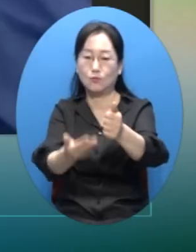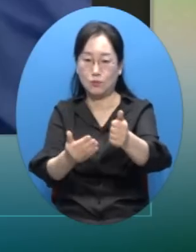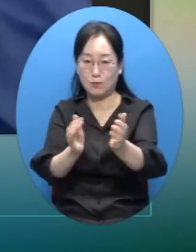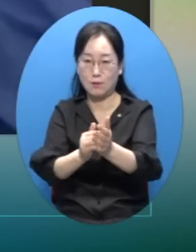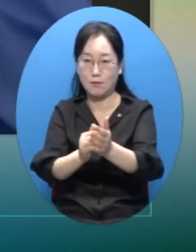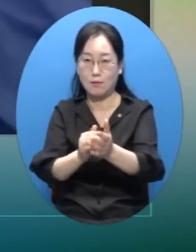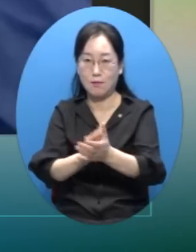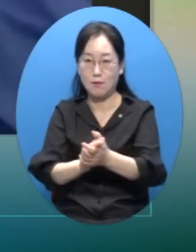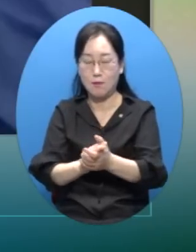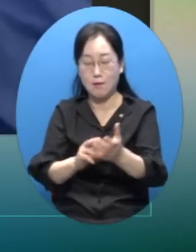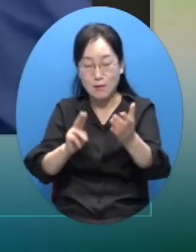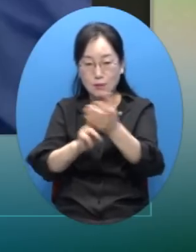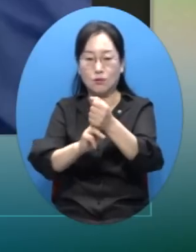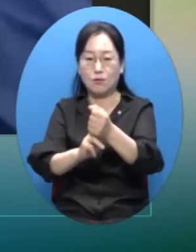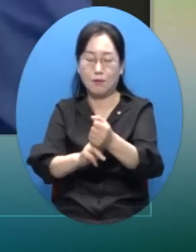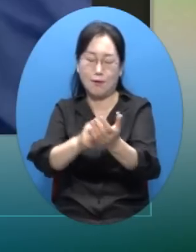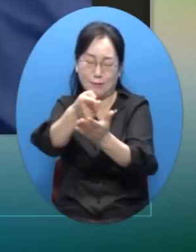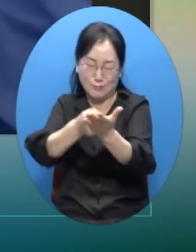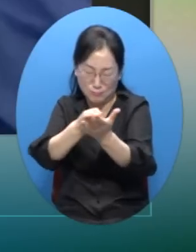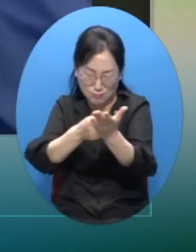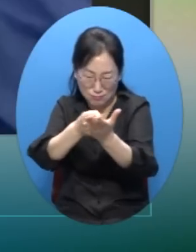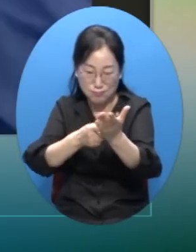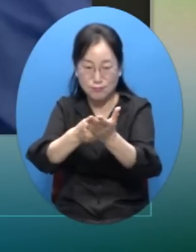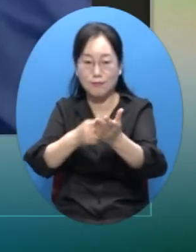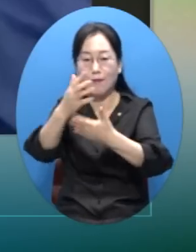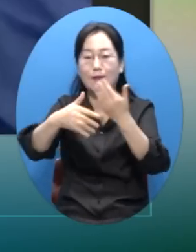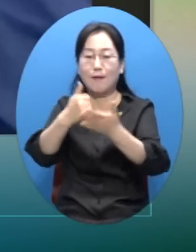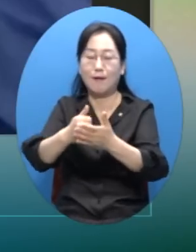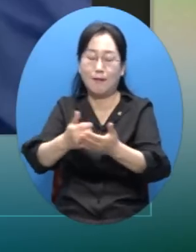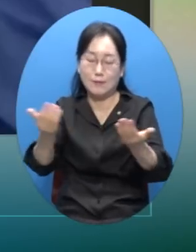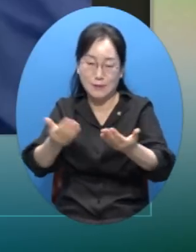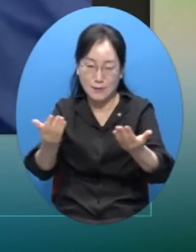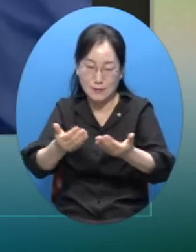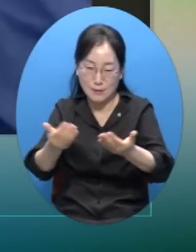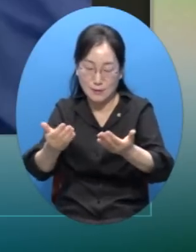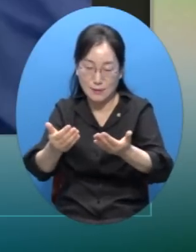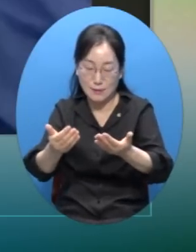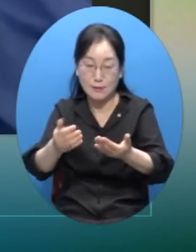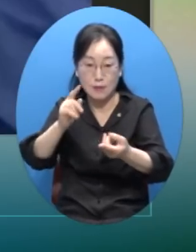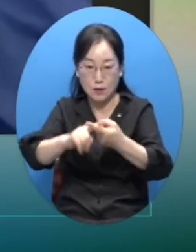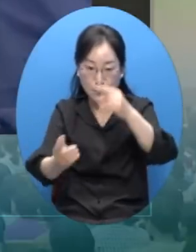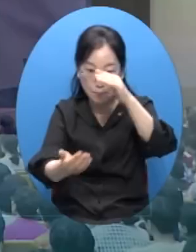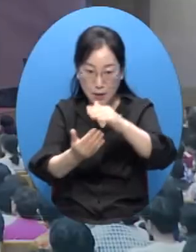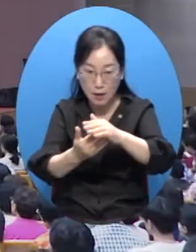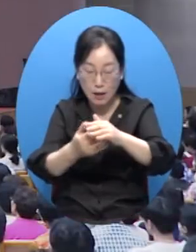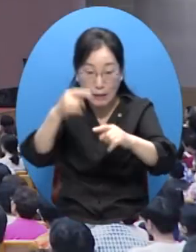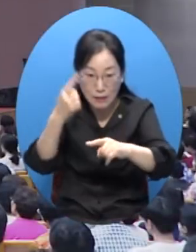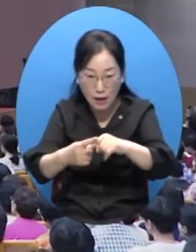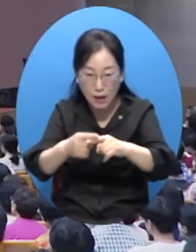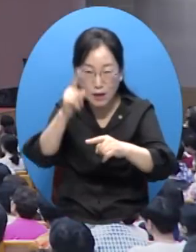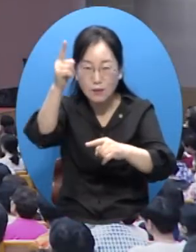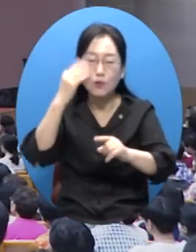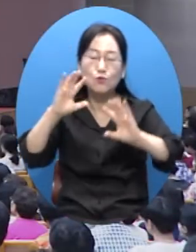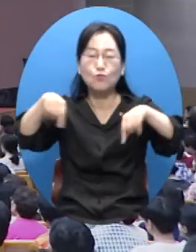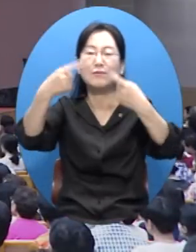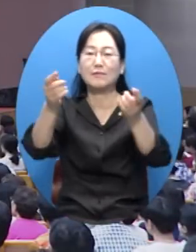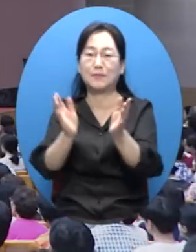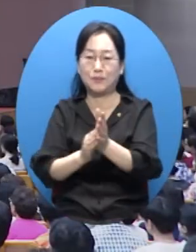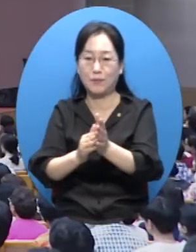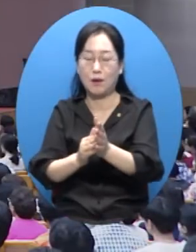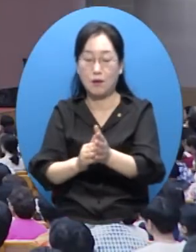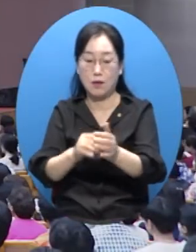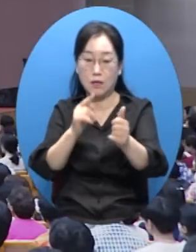사랑의 손, 기적의 손을 통해 하나님의 귀한 역사를 이루다가 천국에 가셨습니다. 그가 죽음의 선고를